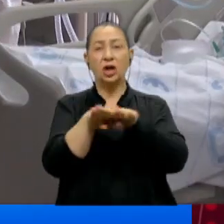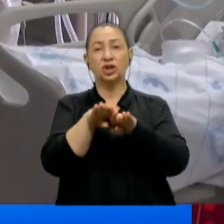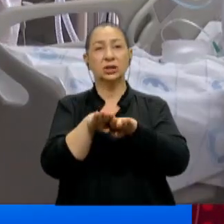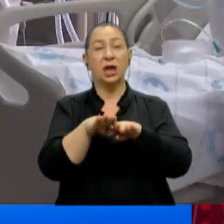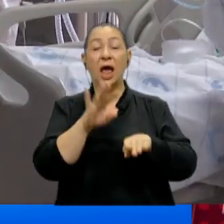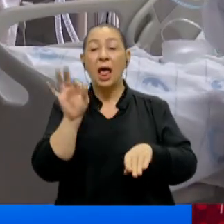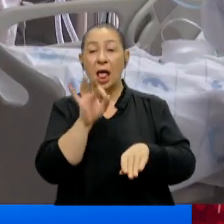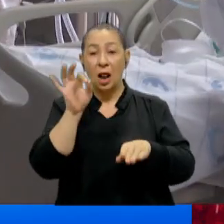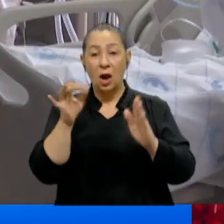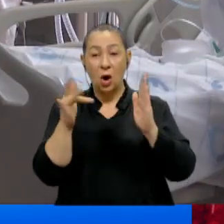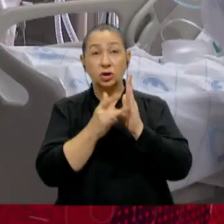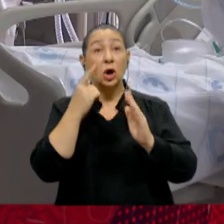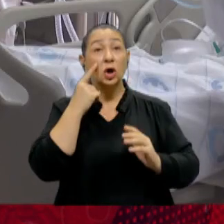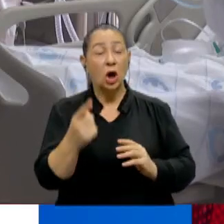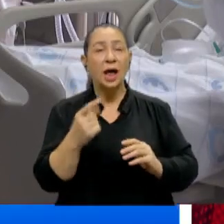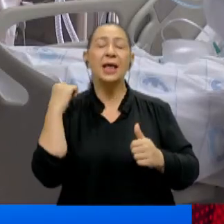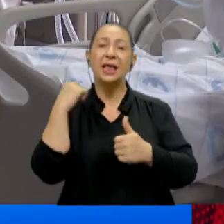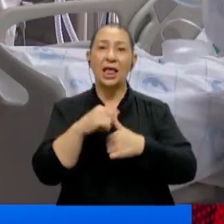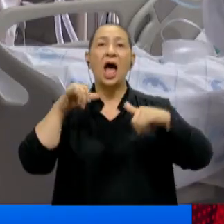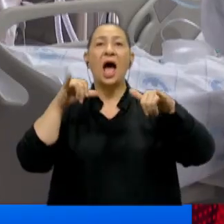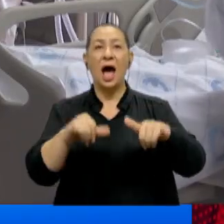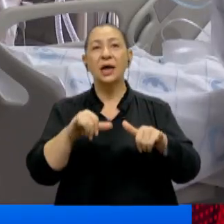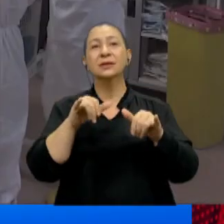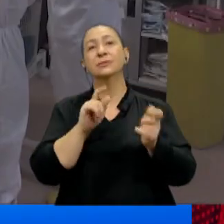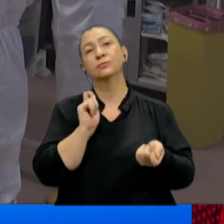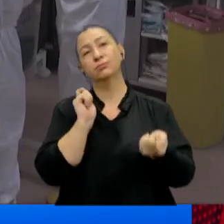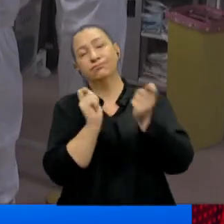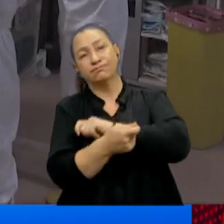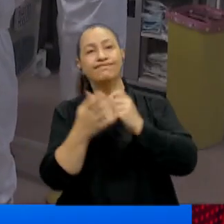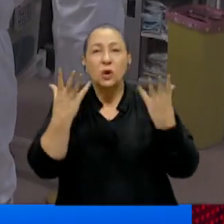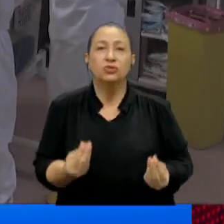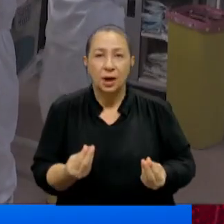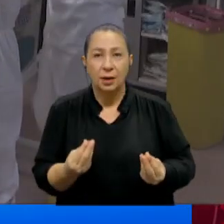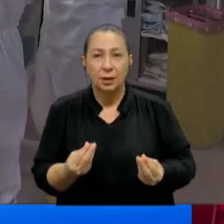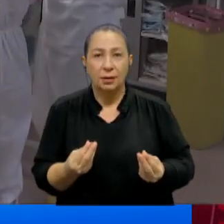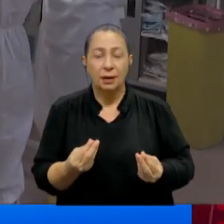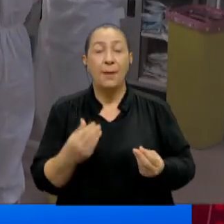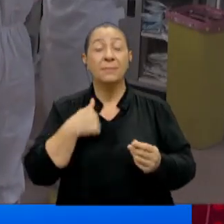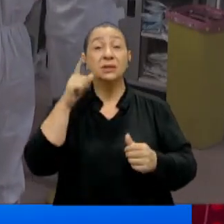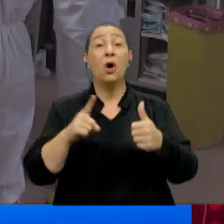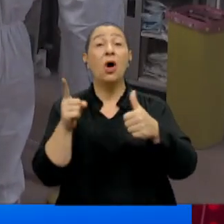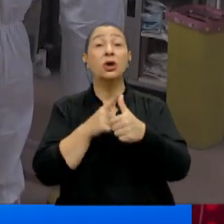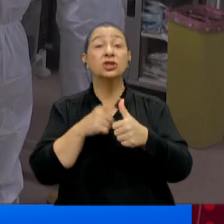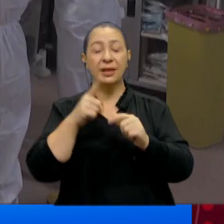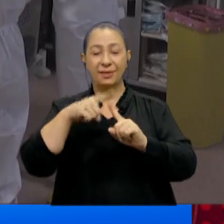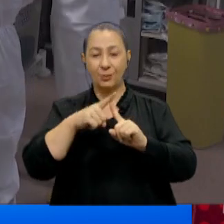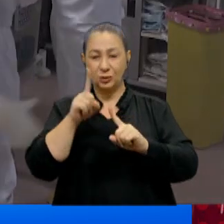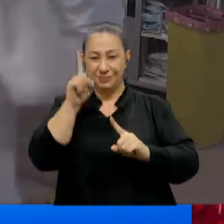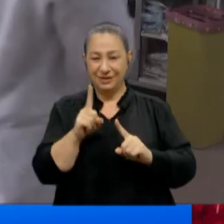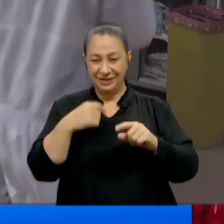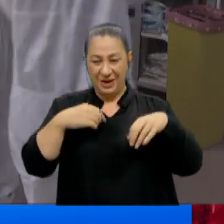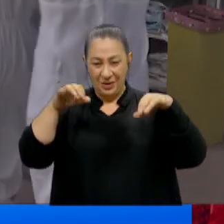Yani Eylül ortasından itibaren gene aynı noktaya dönmüş olacağız. Biz önce Temmuz başında